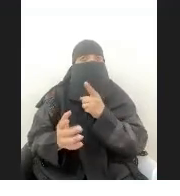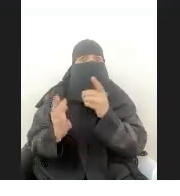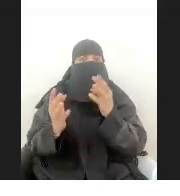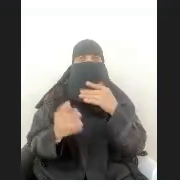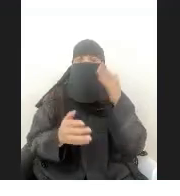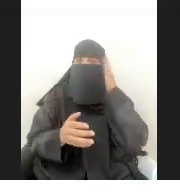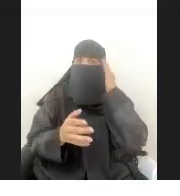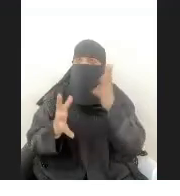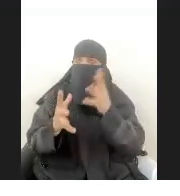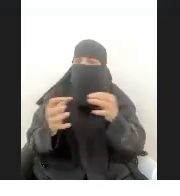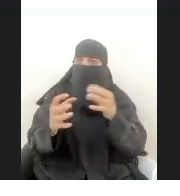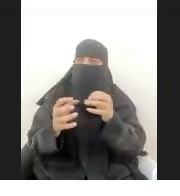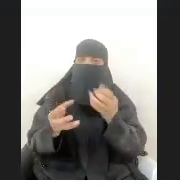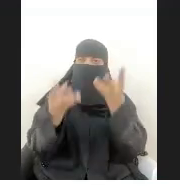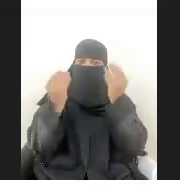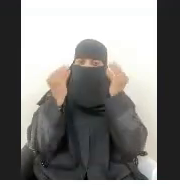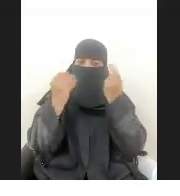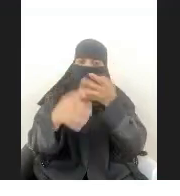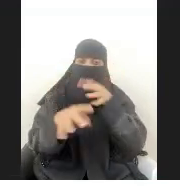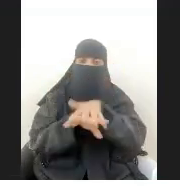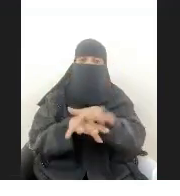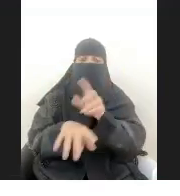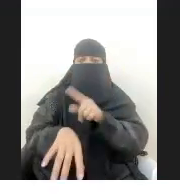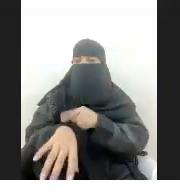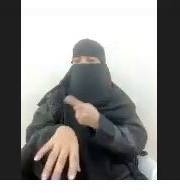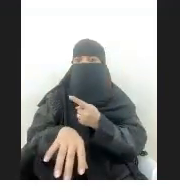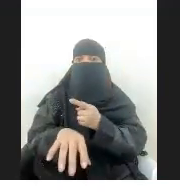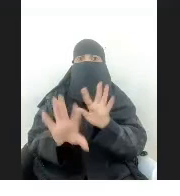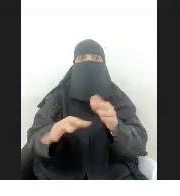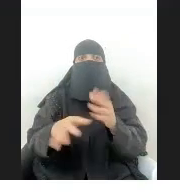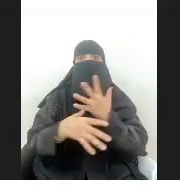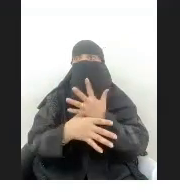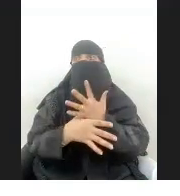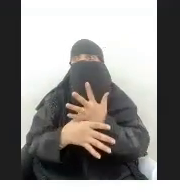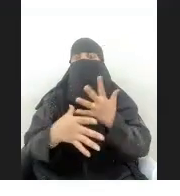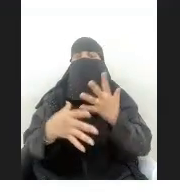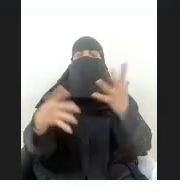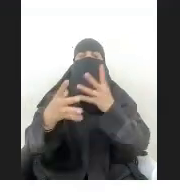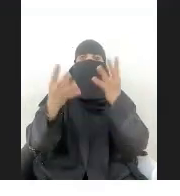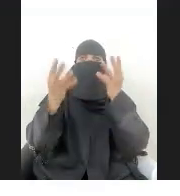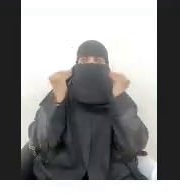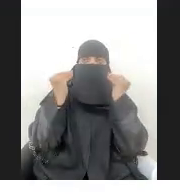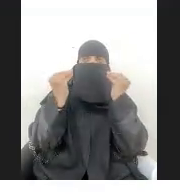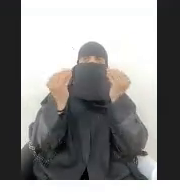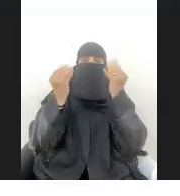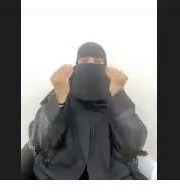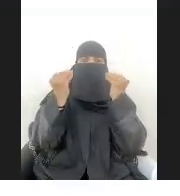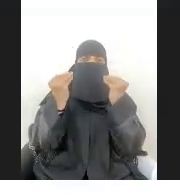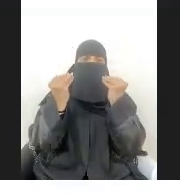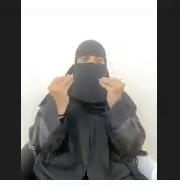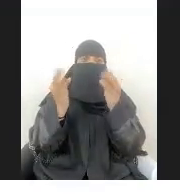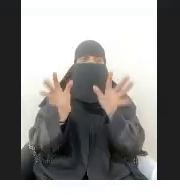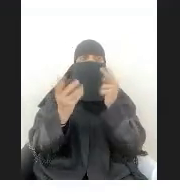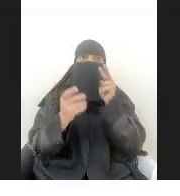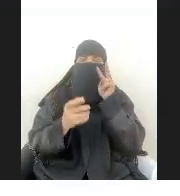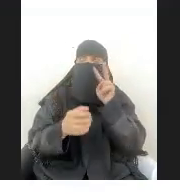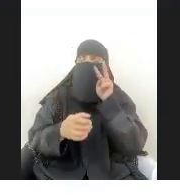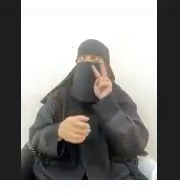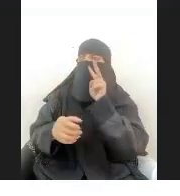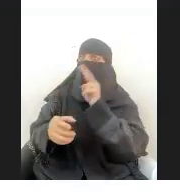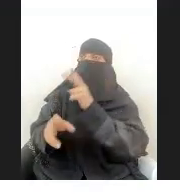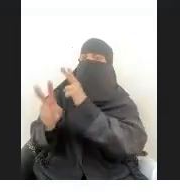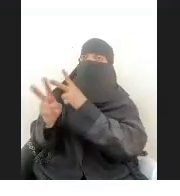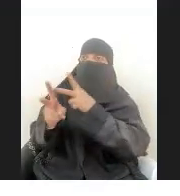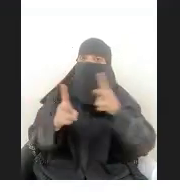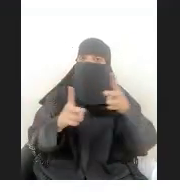الآن في كم ساعة قلنا أكثر من تعريف وأكثر من طريقة النظرة للتعلم المدمج. ففي